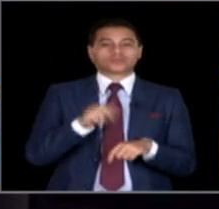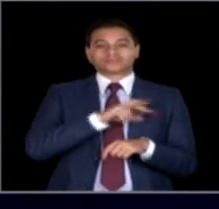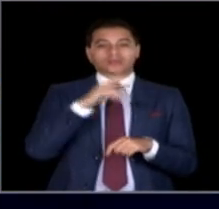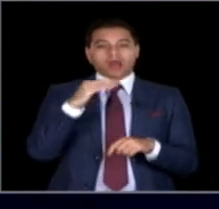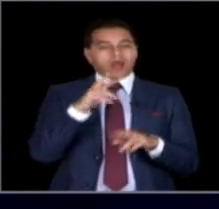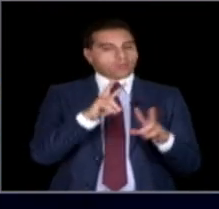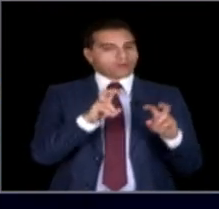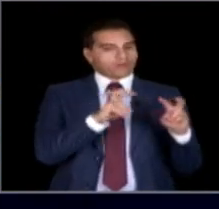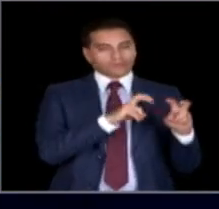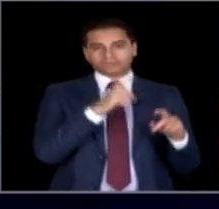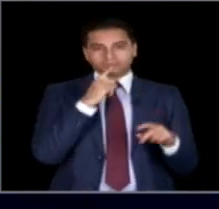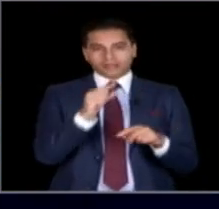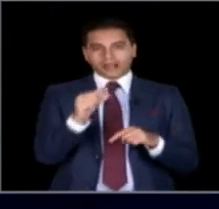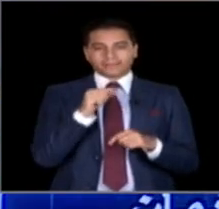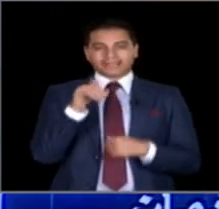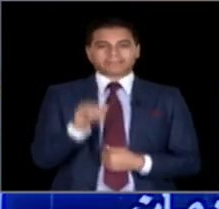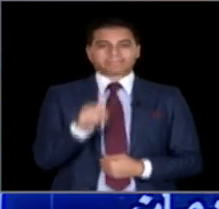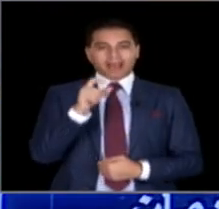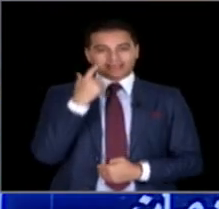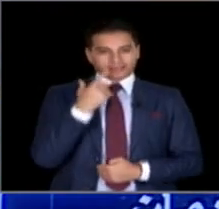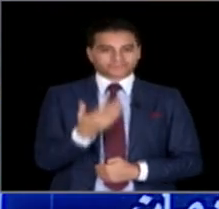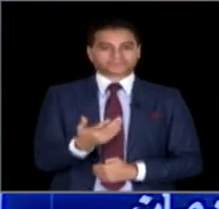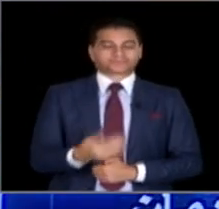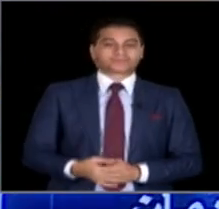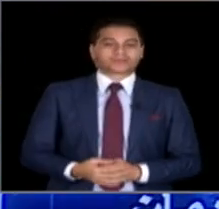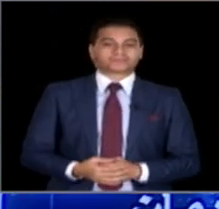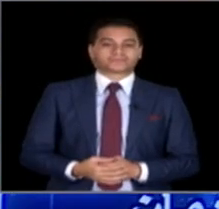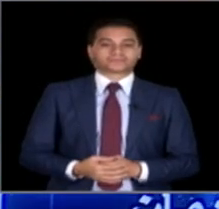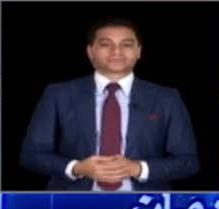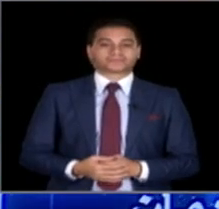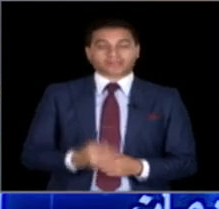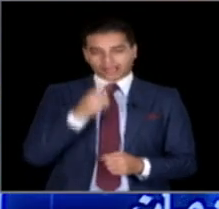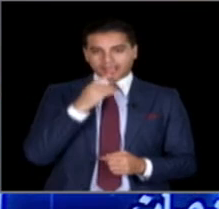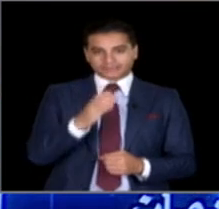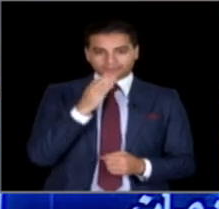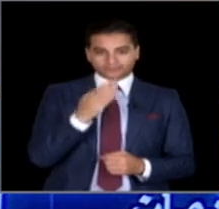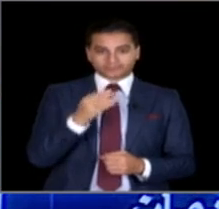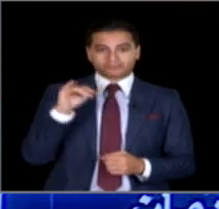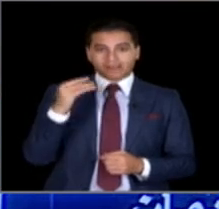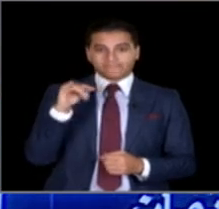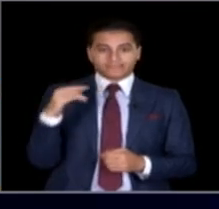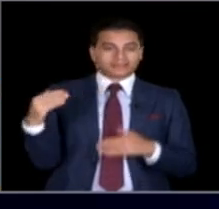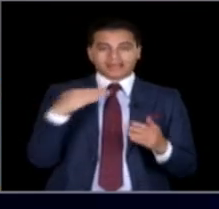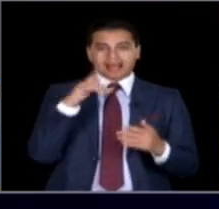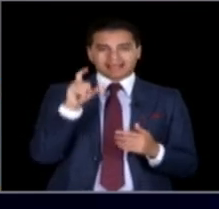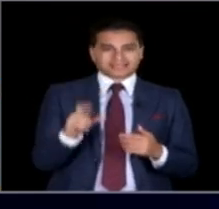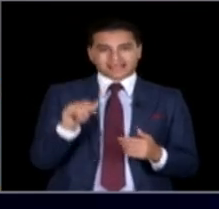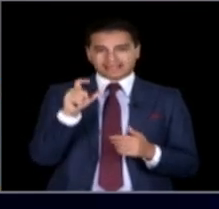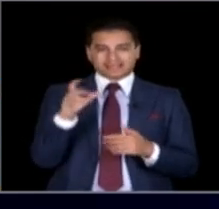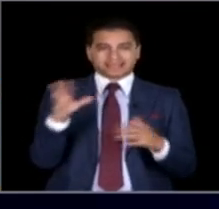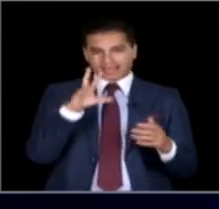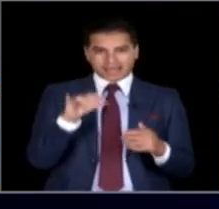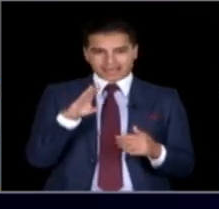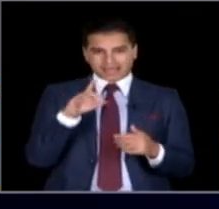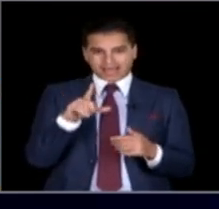حوار. الكلمة كلمة إيمان، إجابتك. محمد حسنين هيكل. محمد